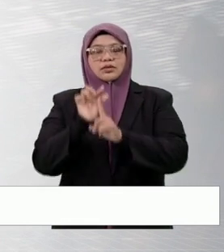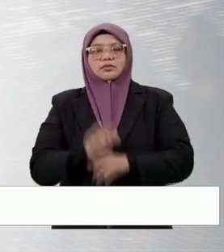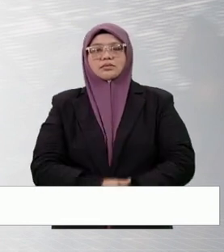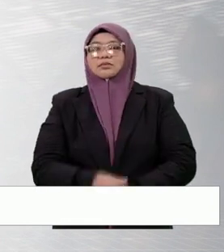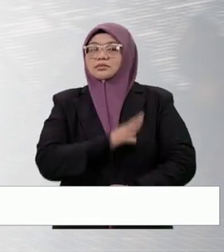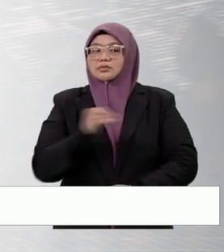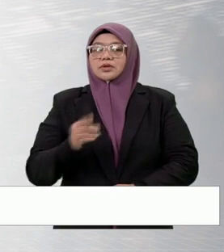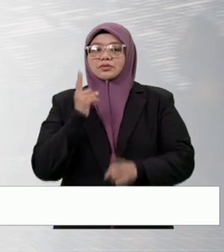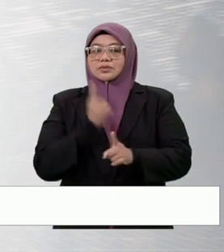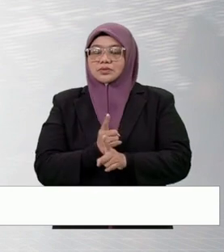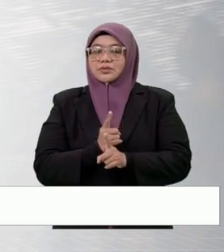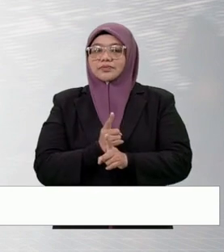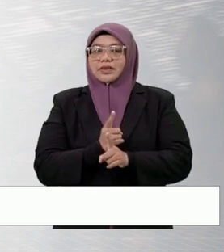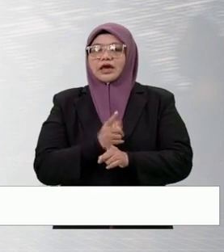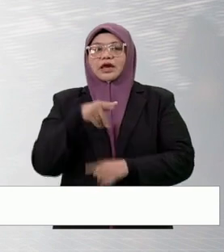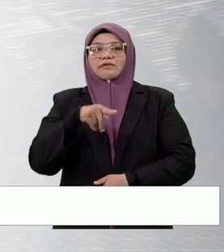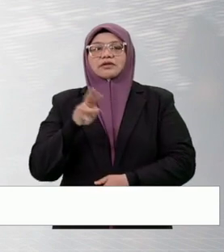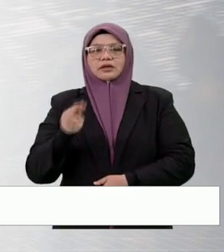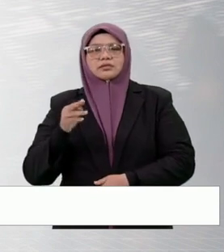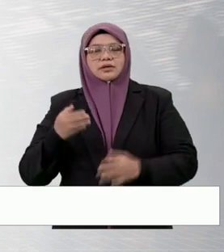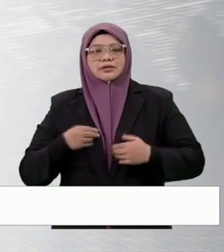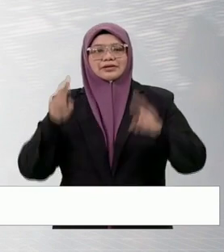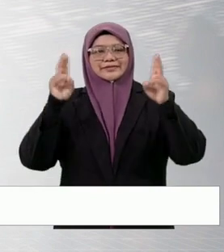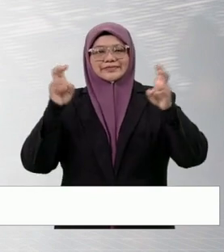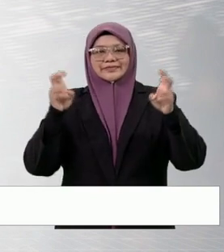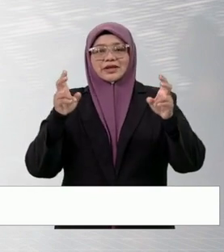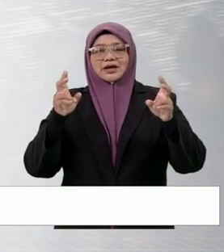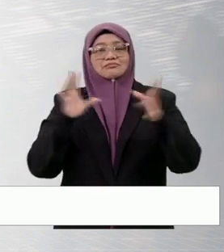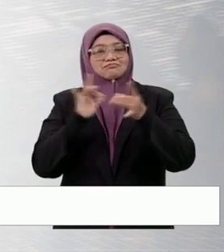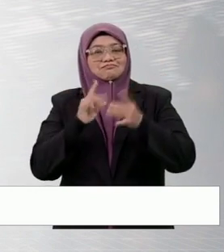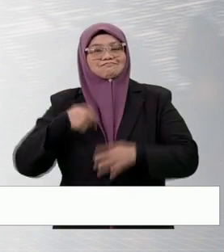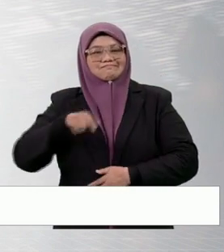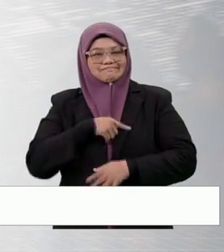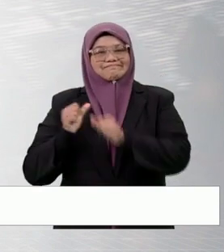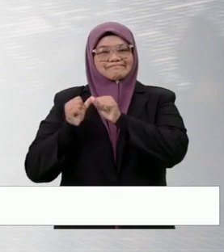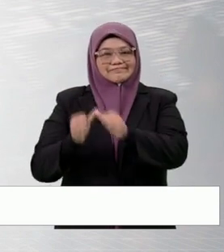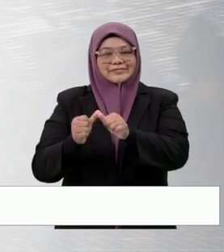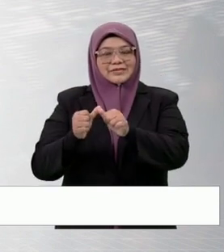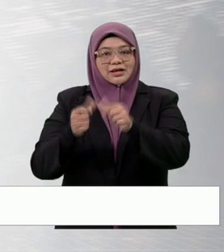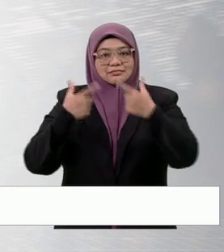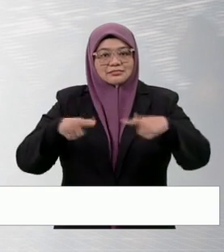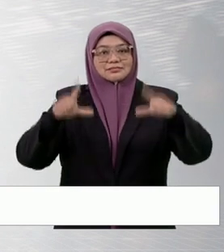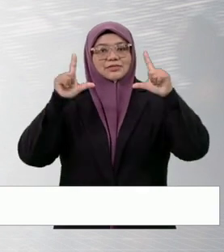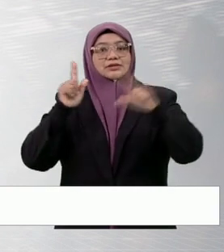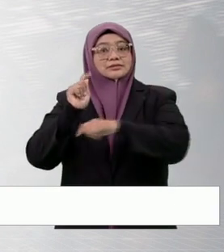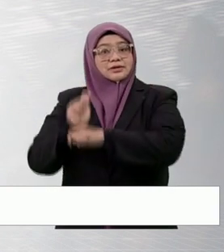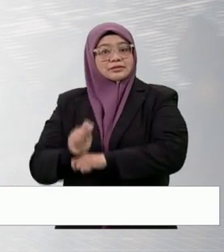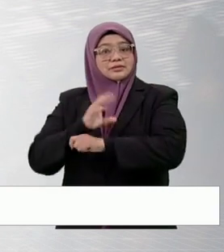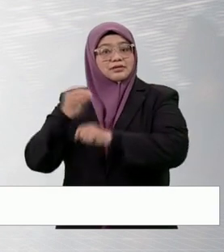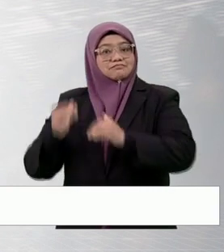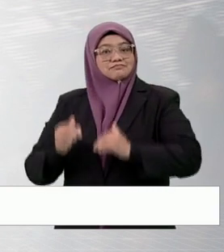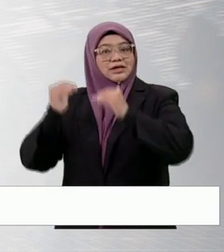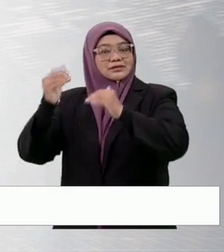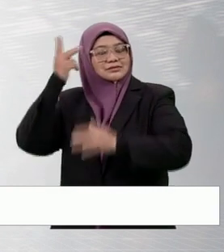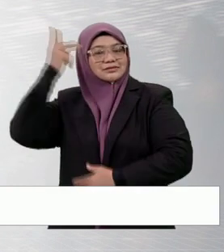bagi meraih ikannya evening tampil dengan tema Kisah Kita Selamanya mengangkat unsur tradisi membangkitkan